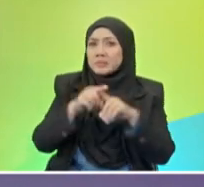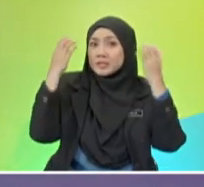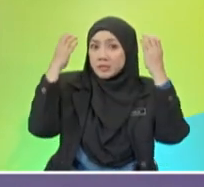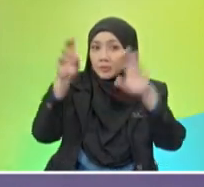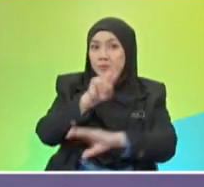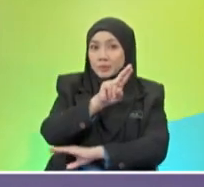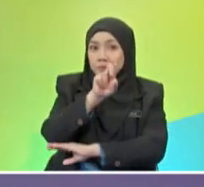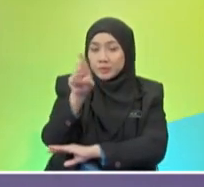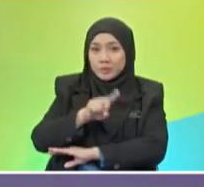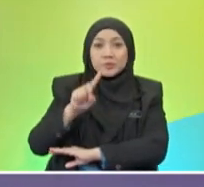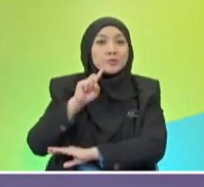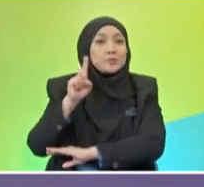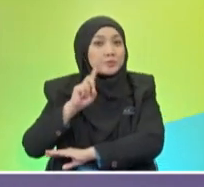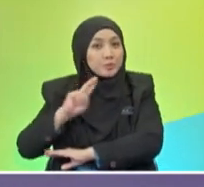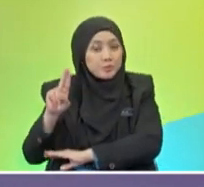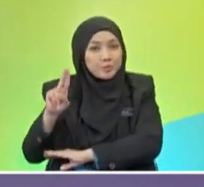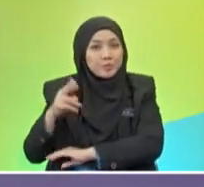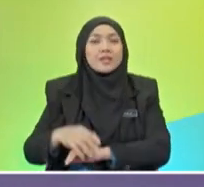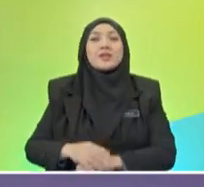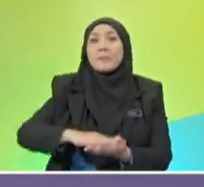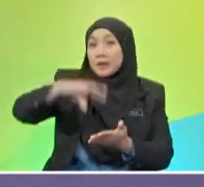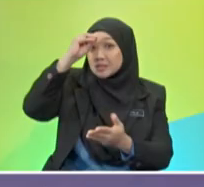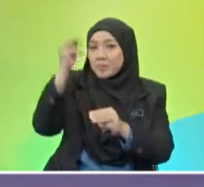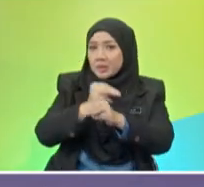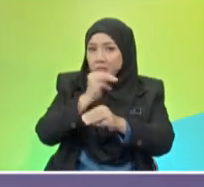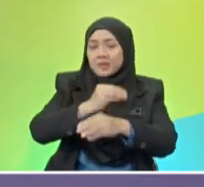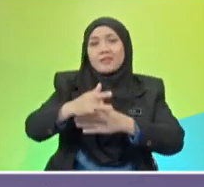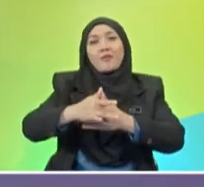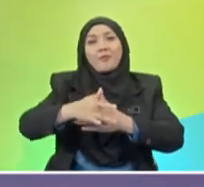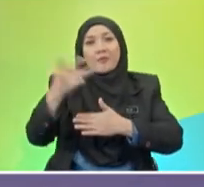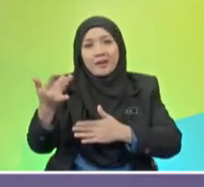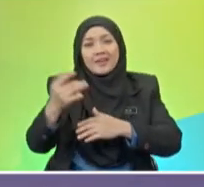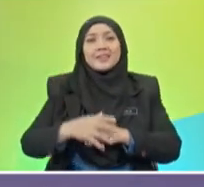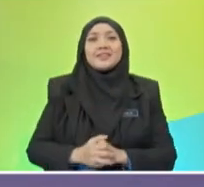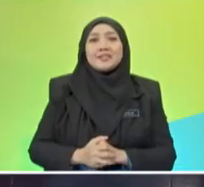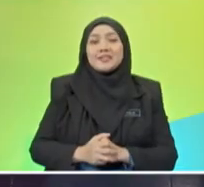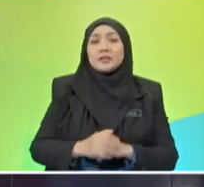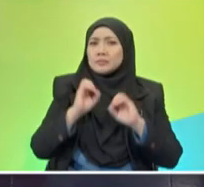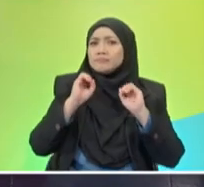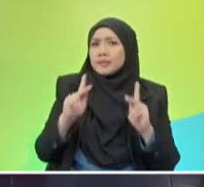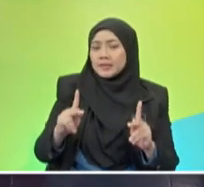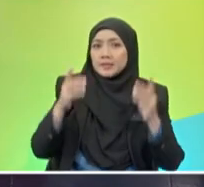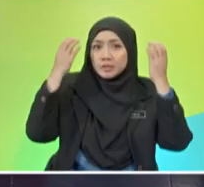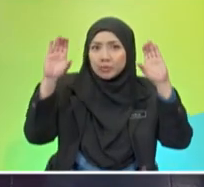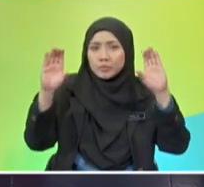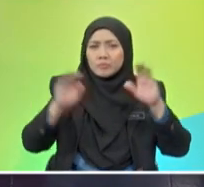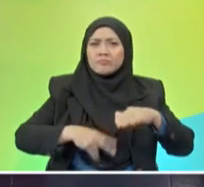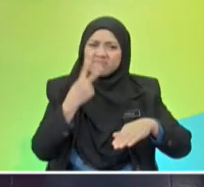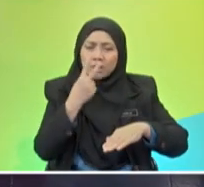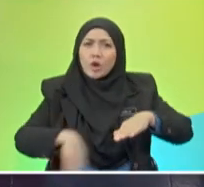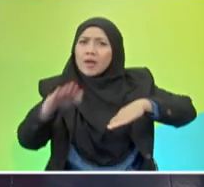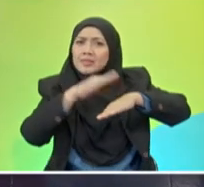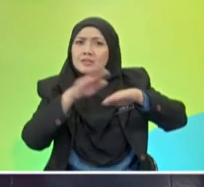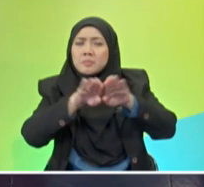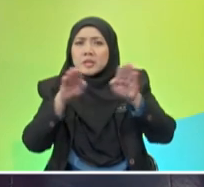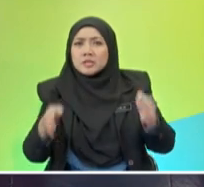dan kita akan belajar mata pelajaran matematik awal. Baiklah cikgu. Saya nampak di atas meja sini ada